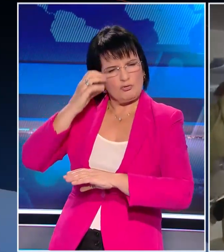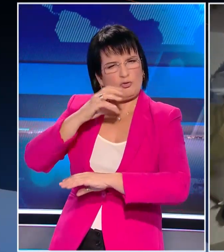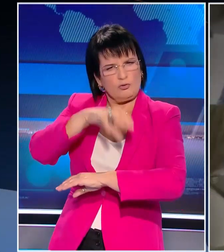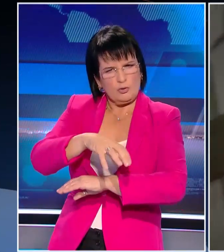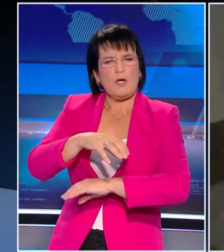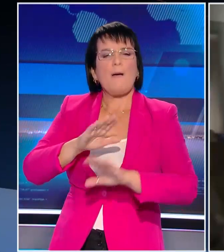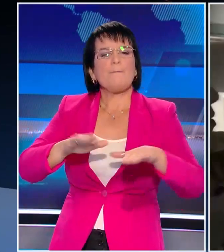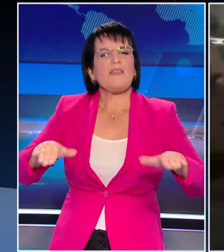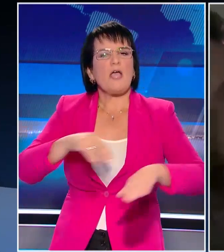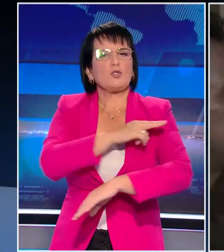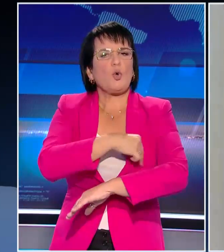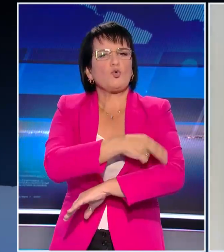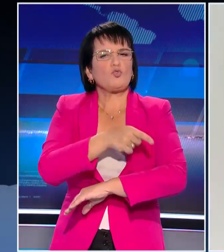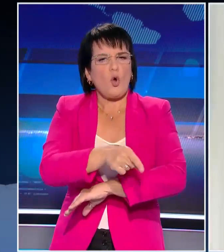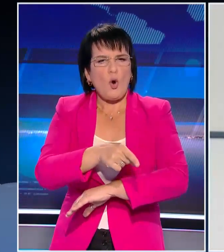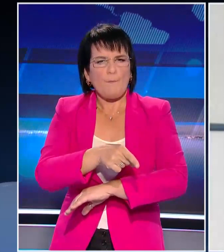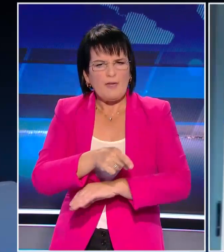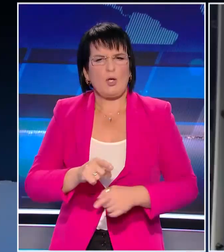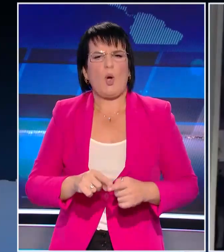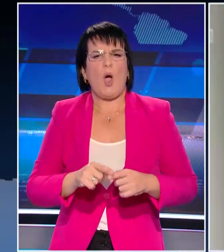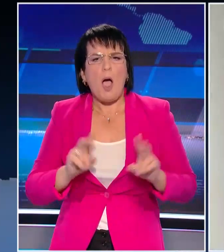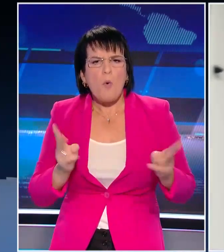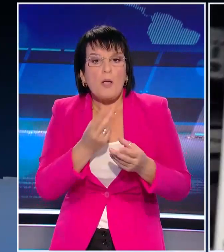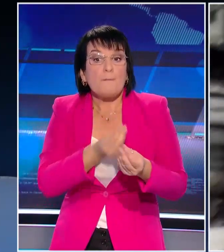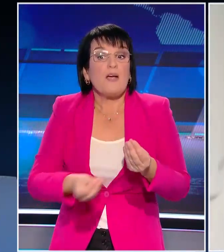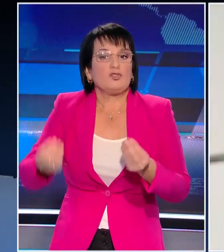του παιδιατρικού νοσοκομείου Ραντίσι. When our troops open